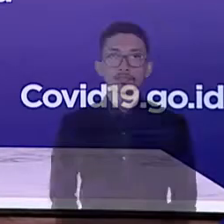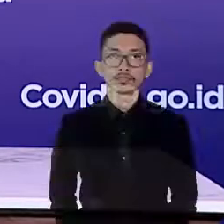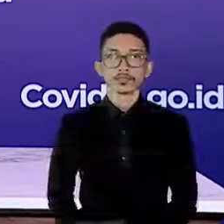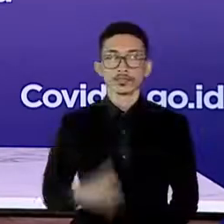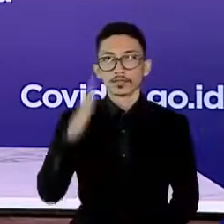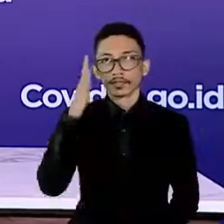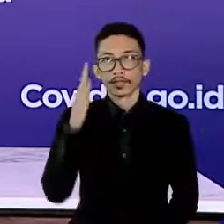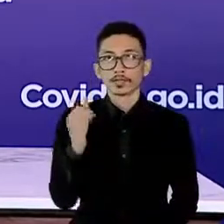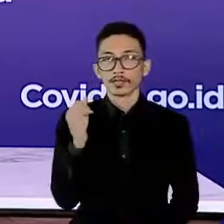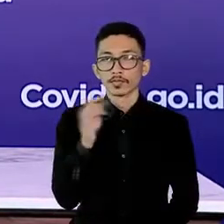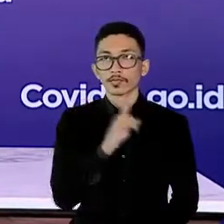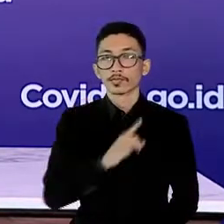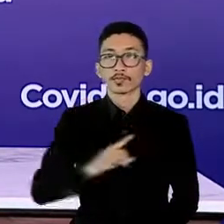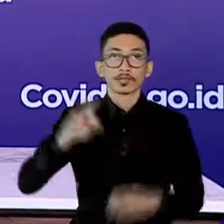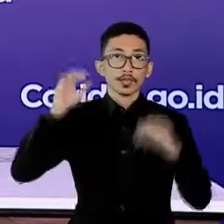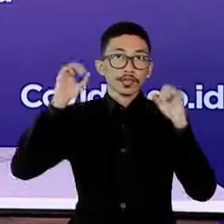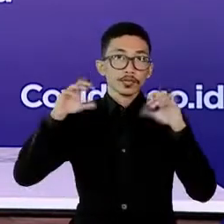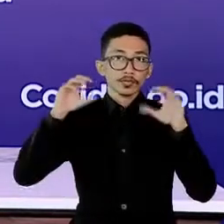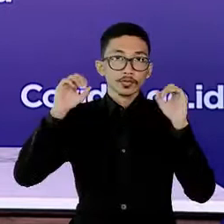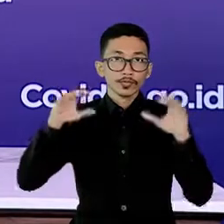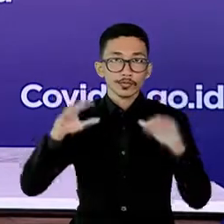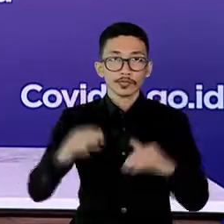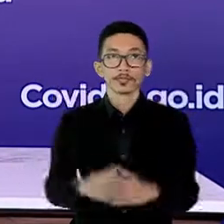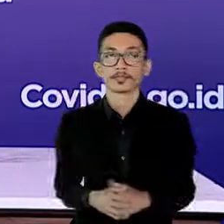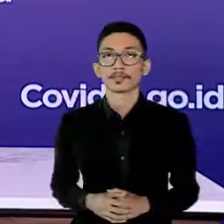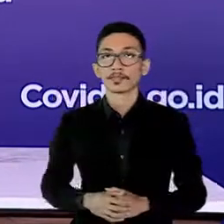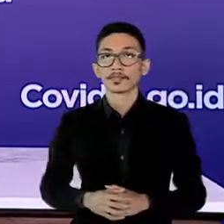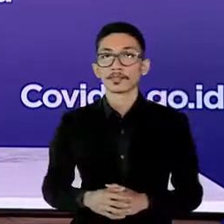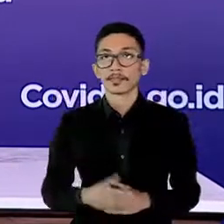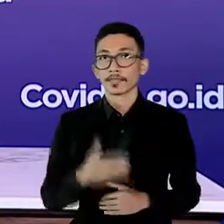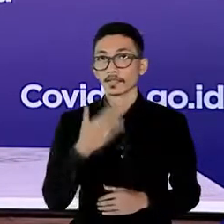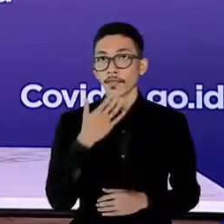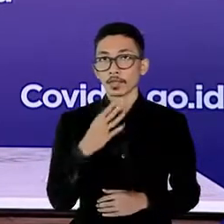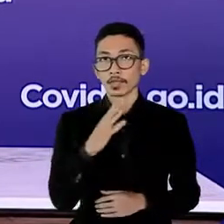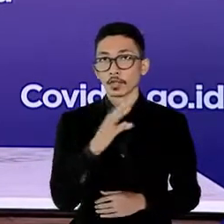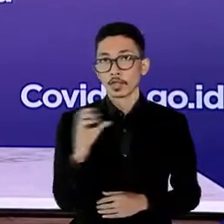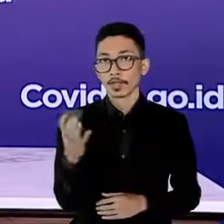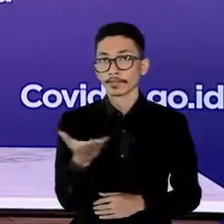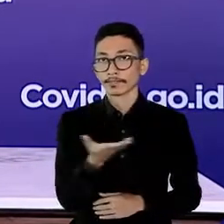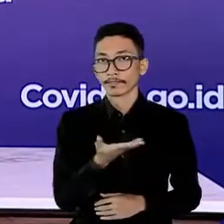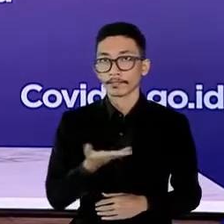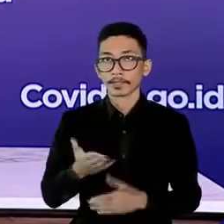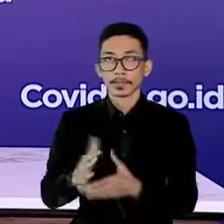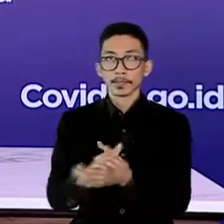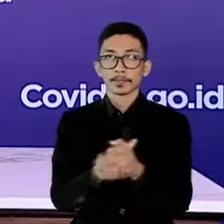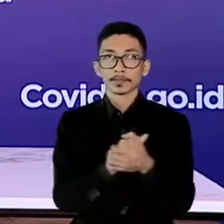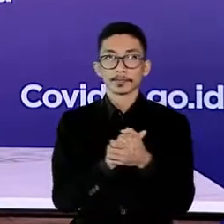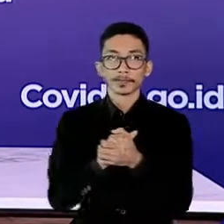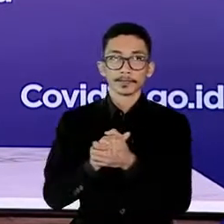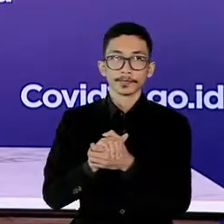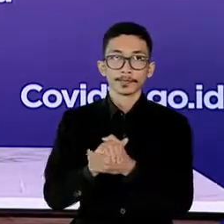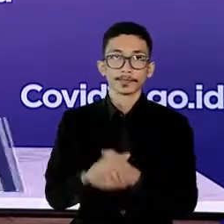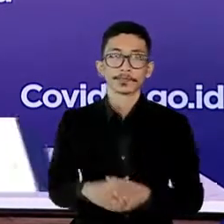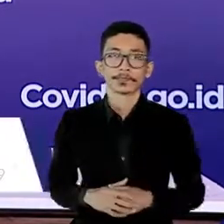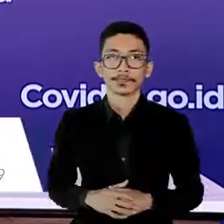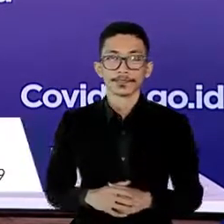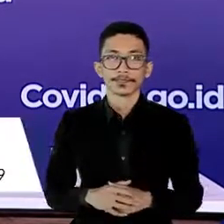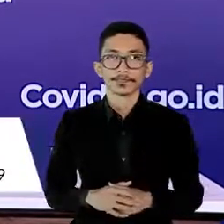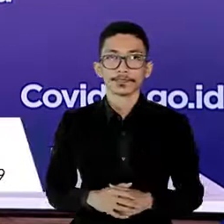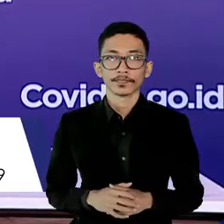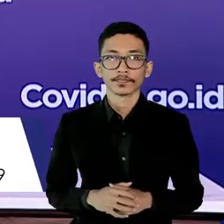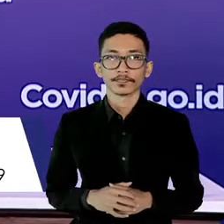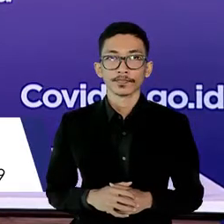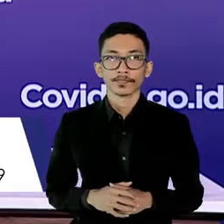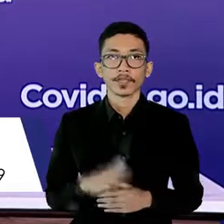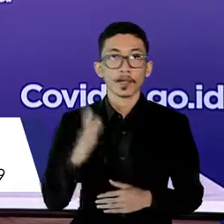Hai assalamualaikum warahmatullahi wabarakatuh selamat sore salam sejahtera untuk kita semuanya Hari ini saya